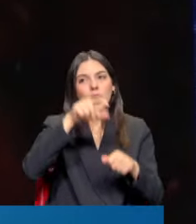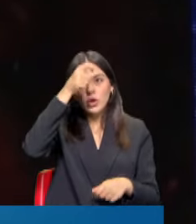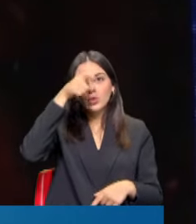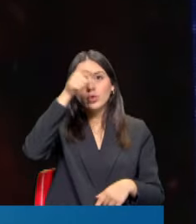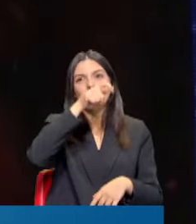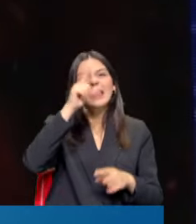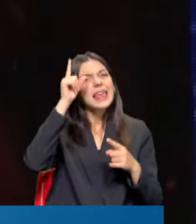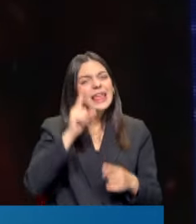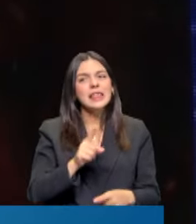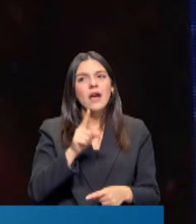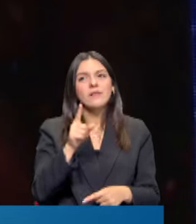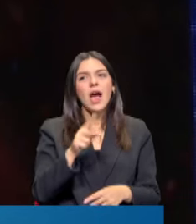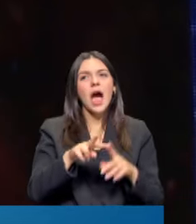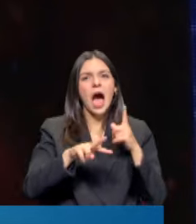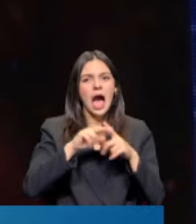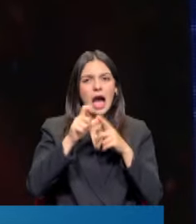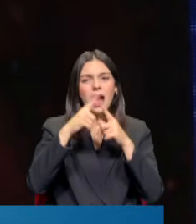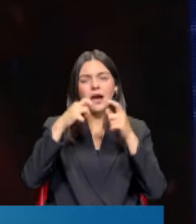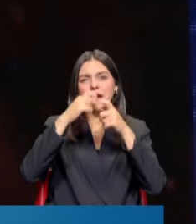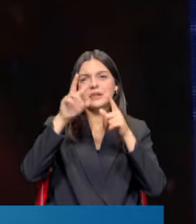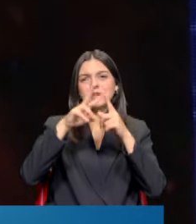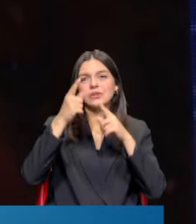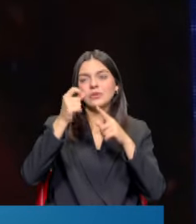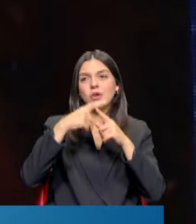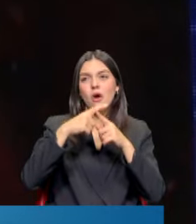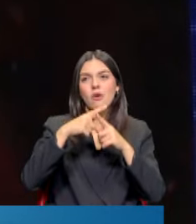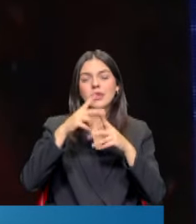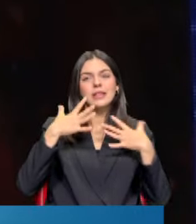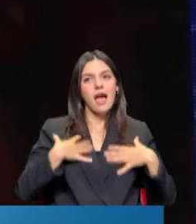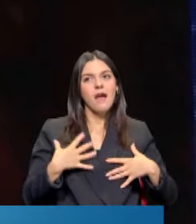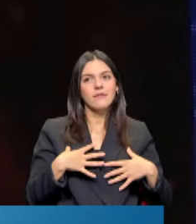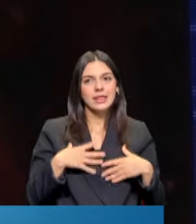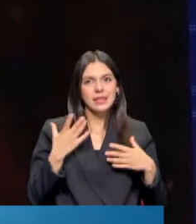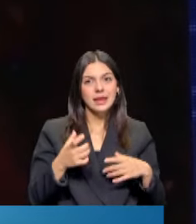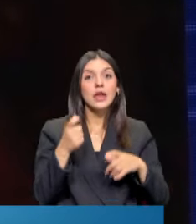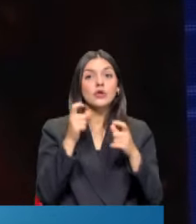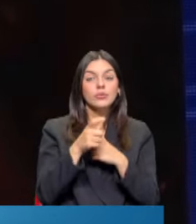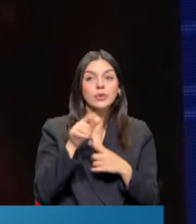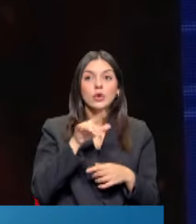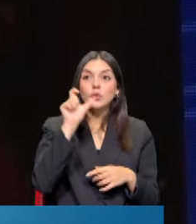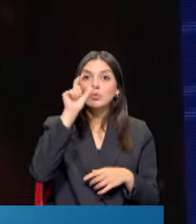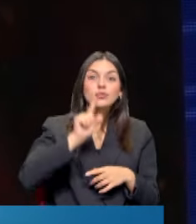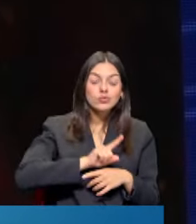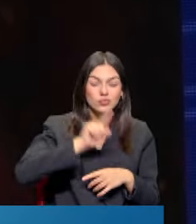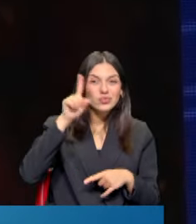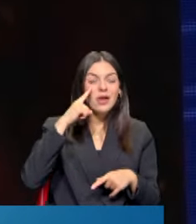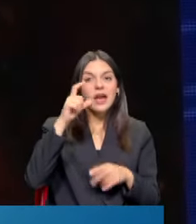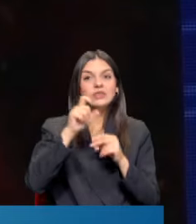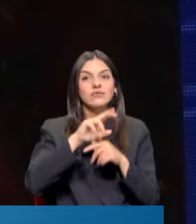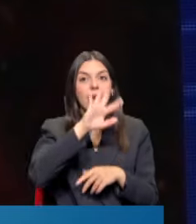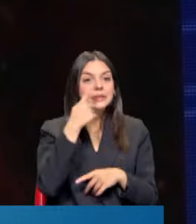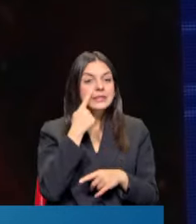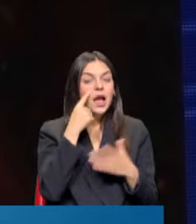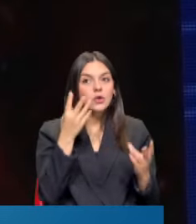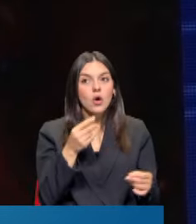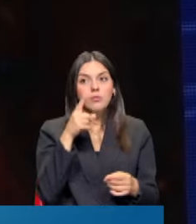Türkiye'de ilk defa astronot kıyafetleri sergilendi. Sputnik'in maketiyle uzay çağına tanıklık edildi. Hatta taşını bile bu